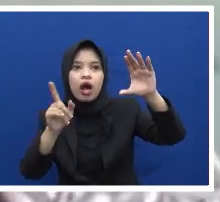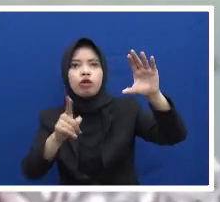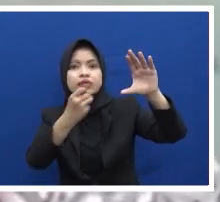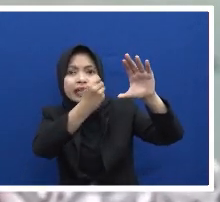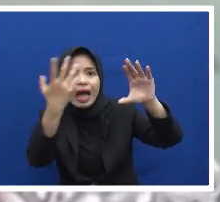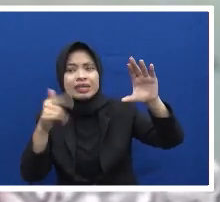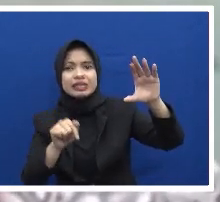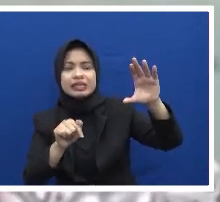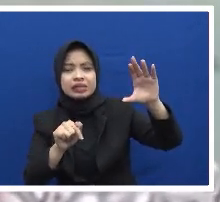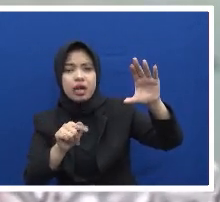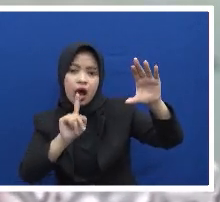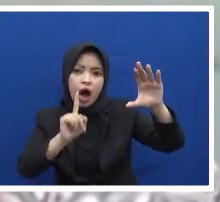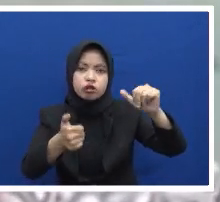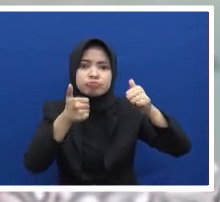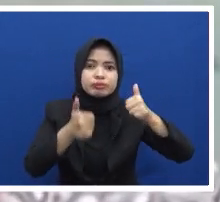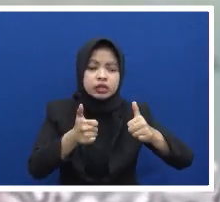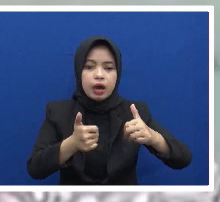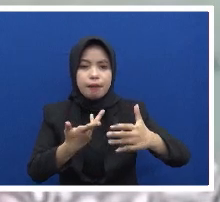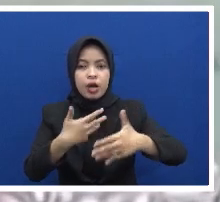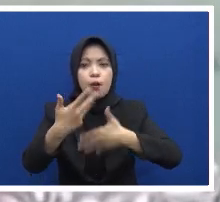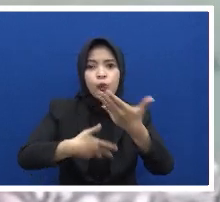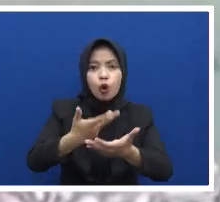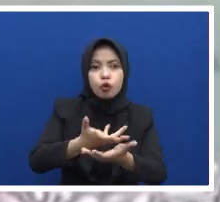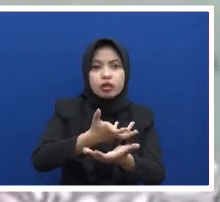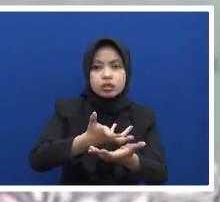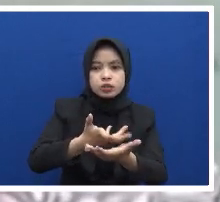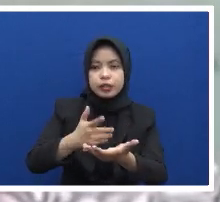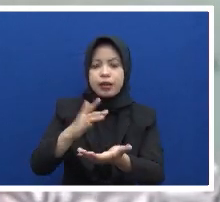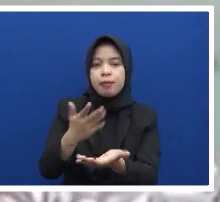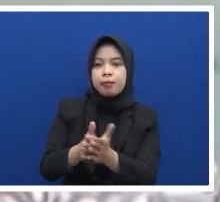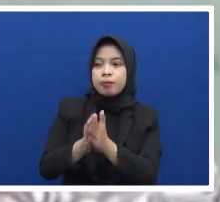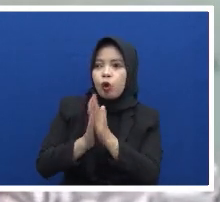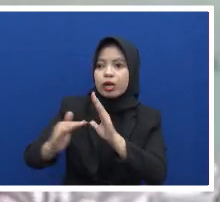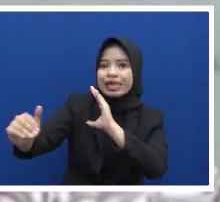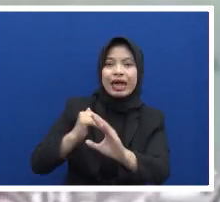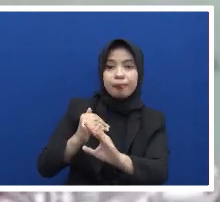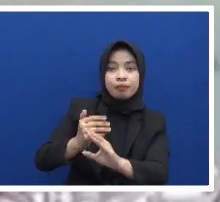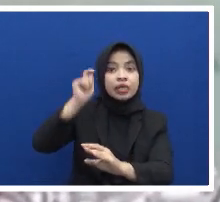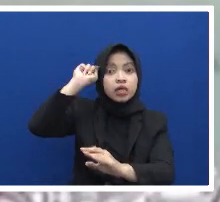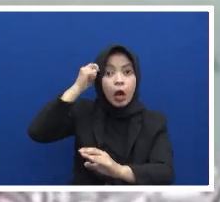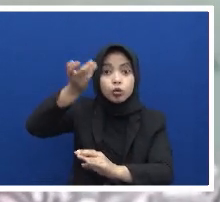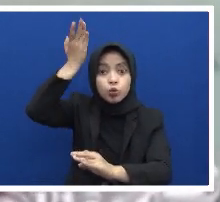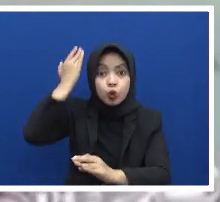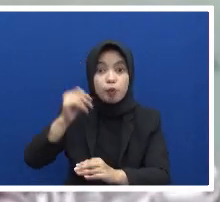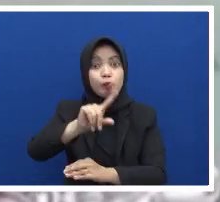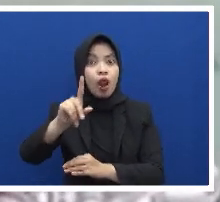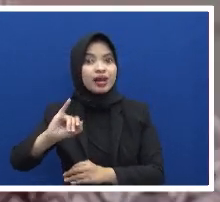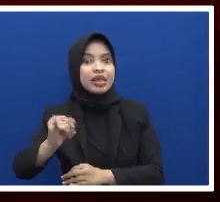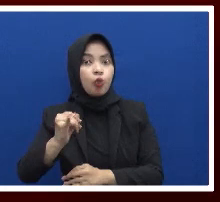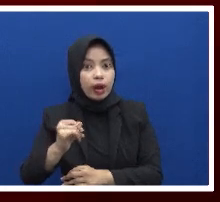itu kita melakukan import produk jadi. Kita ingat pada saat awal, di awal Januari,